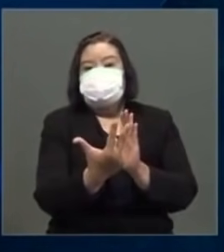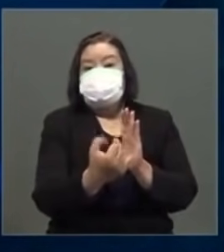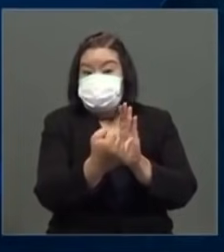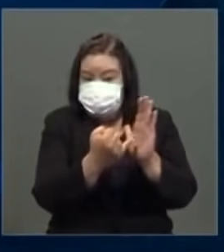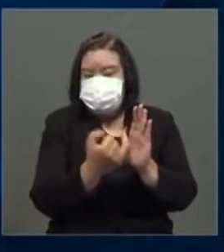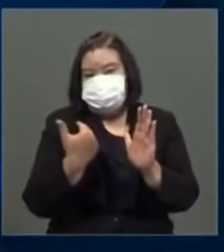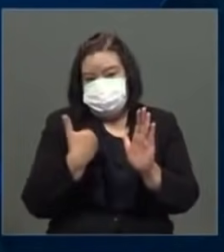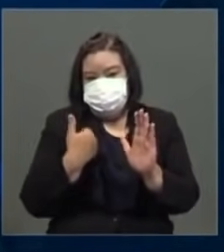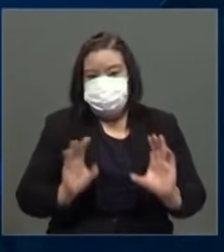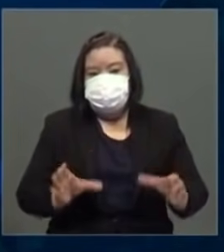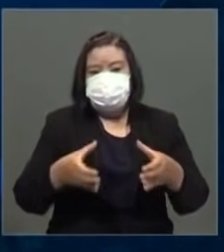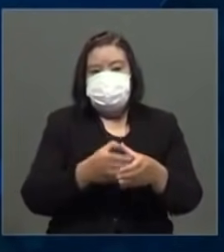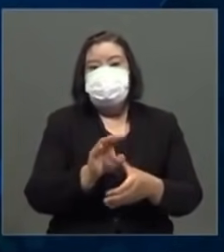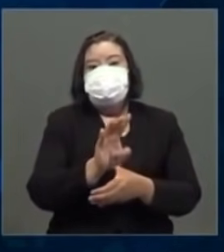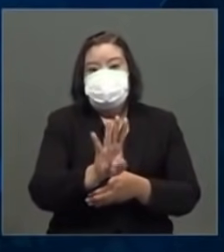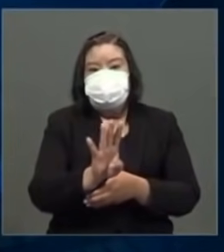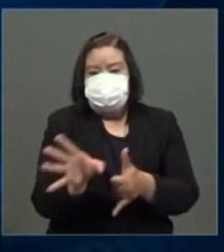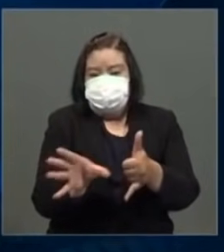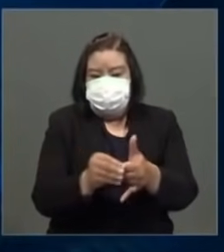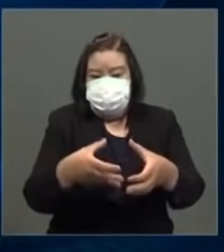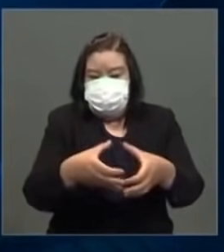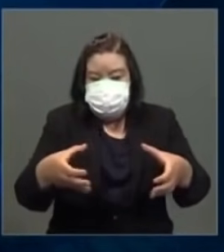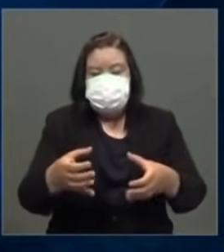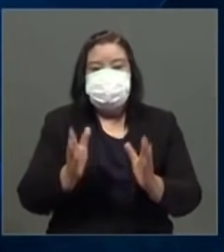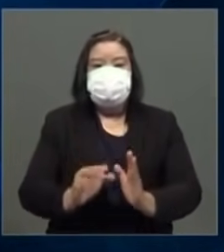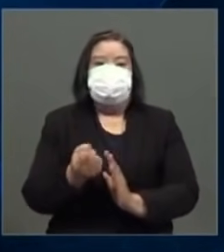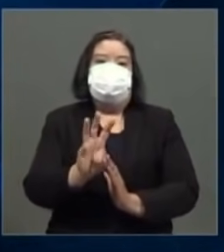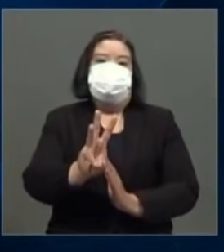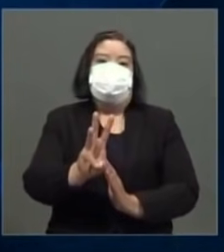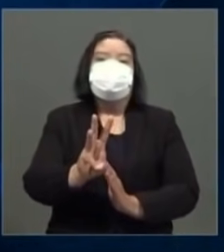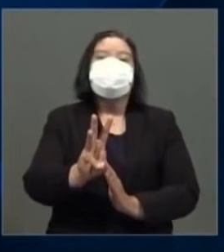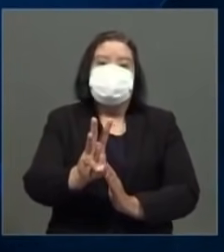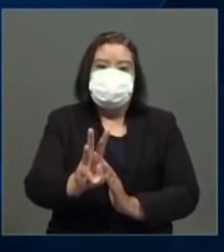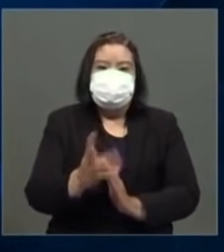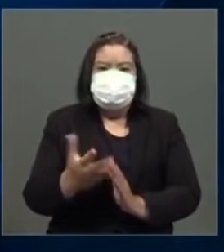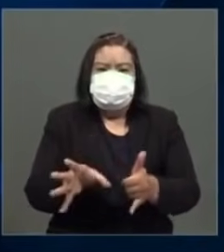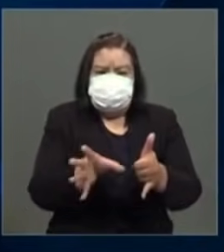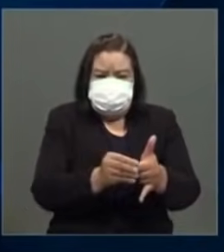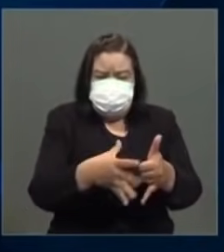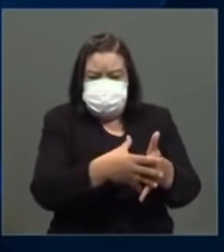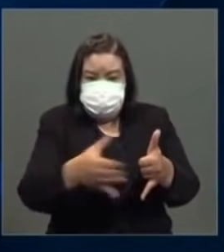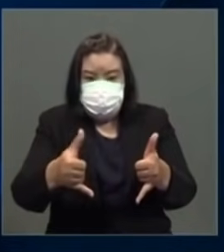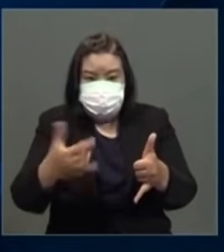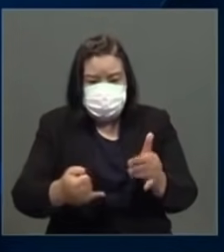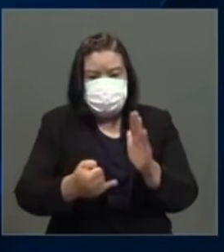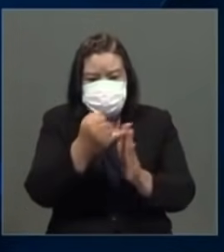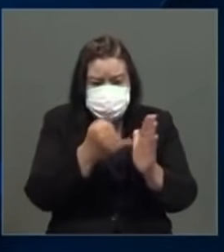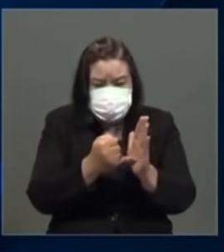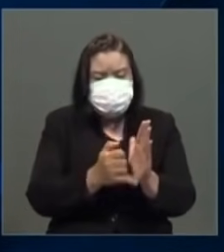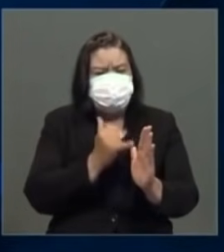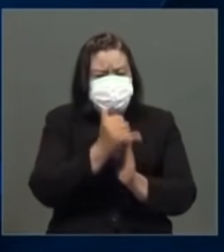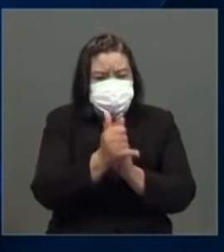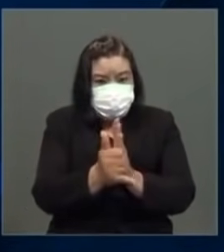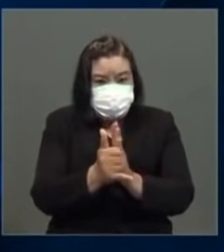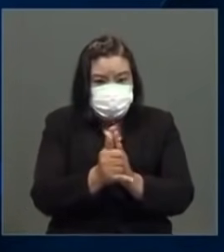คลัสเตอร์ติดเชื้อไป16คนเพราะฉะนั้นภาพของการนำเชื้อกลับบ้านไปแล้วไปติดในครอบครัวเนี่ยเกิด